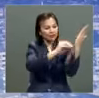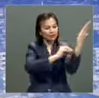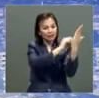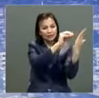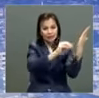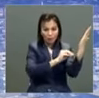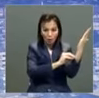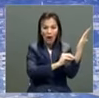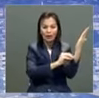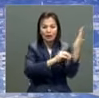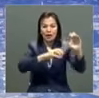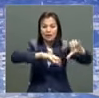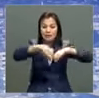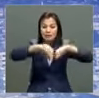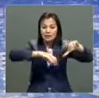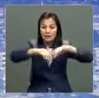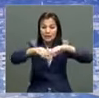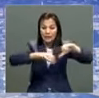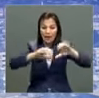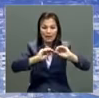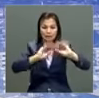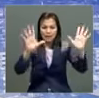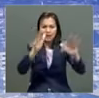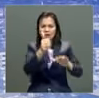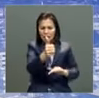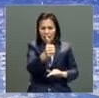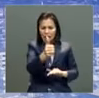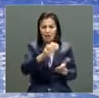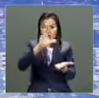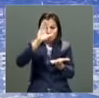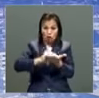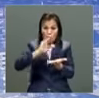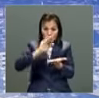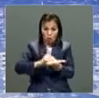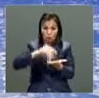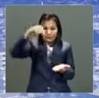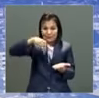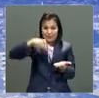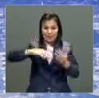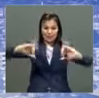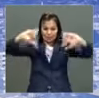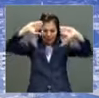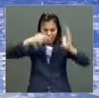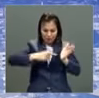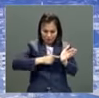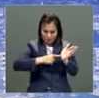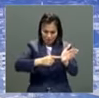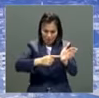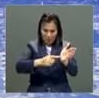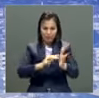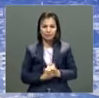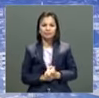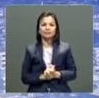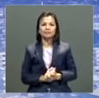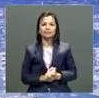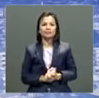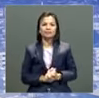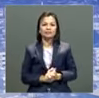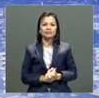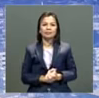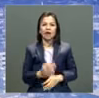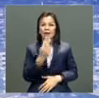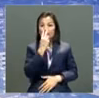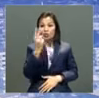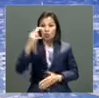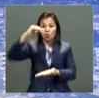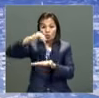ที่จะจัดการกับเรื่องของตัวเองได้โดยใช้ข้อมูลที่เรามีกันอยู่ไปดูกันครับว่าศูนย์ป